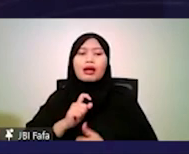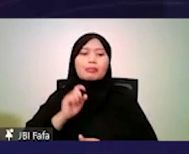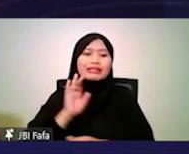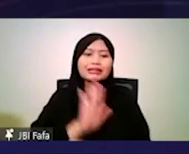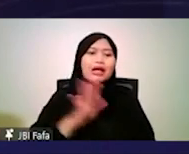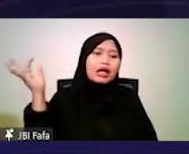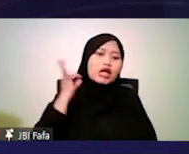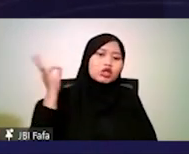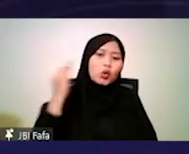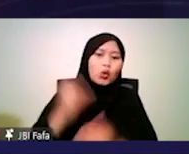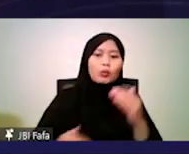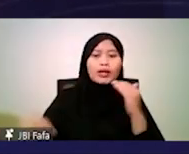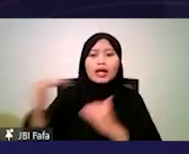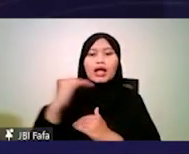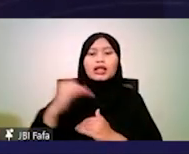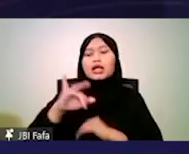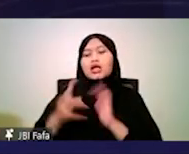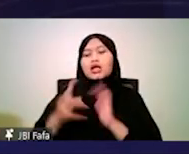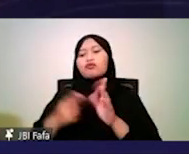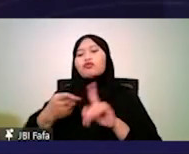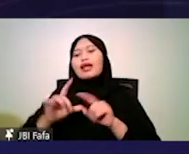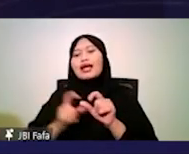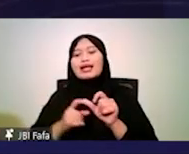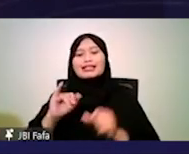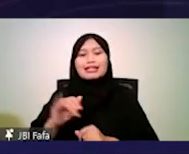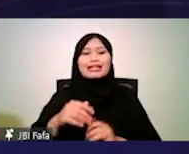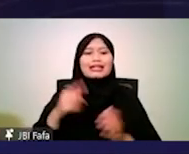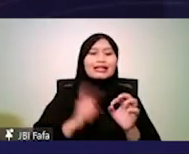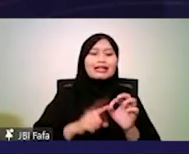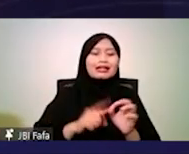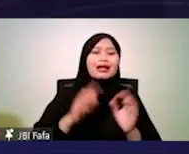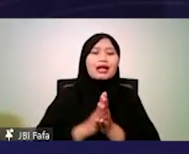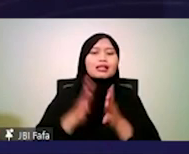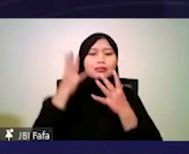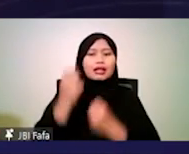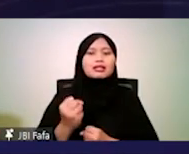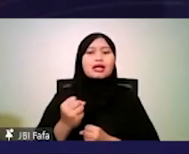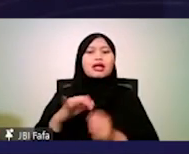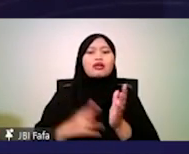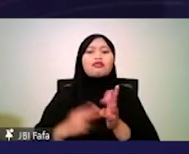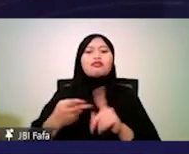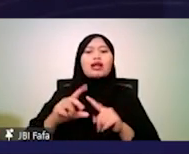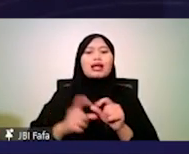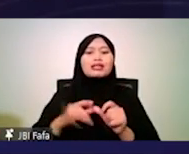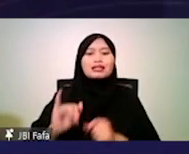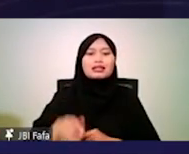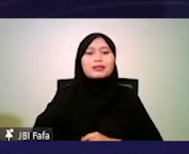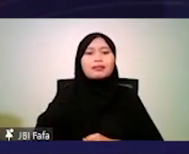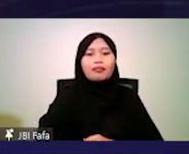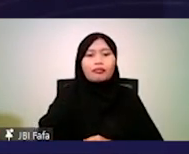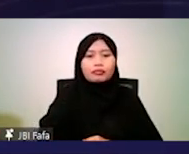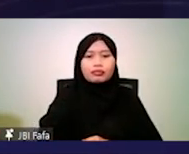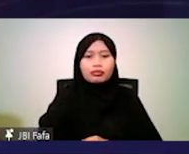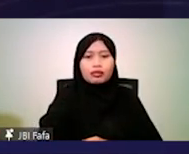peningkatan inflasi inti dan ekspektasi inflasi akibat kenaikan harga BBM